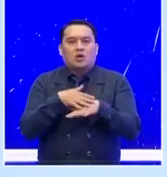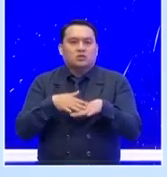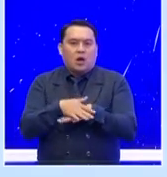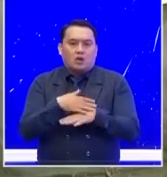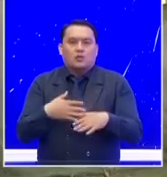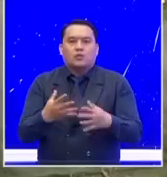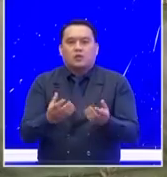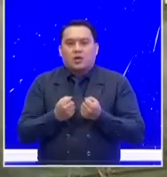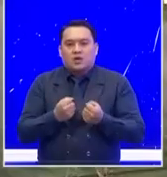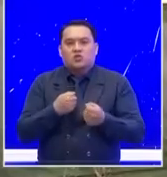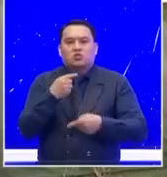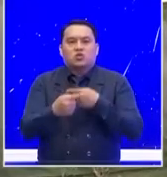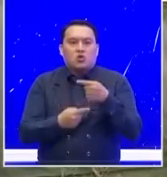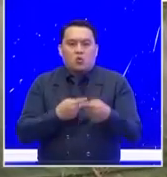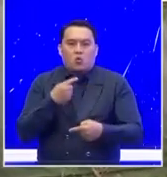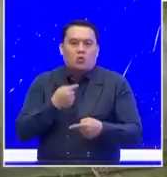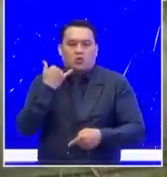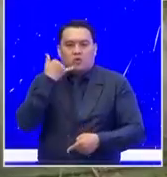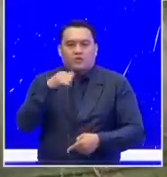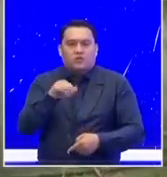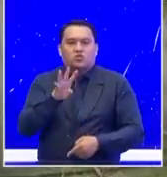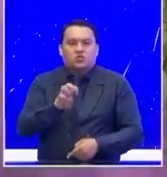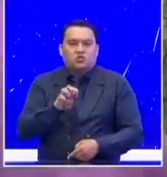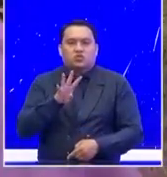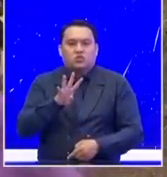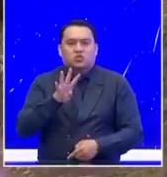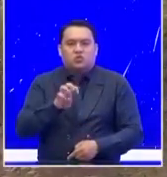и принимают заявки через фронт-офис по горячей линии